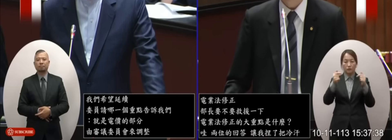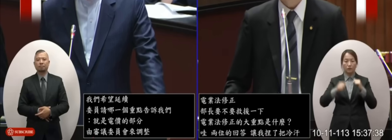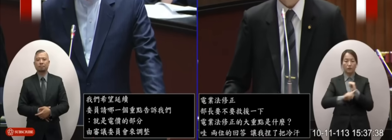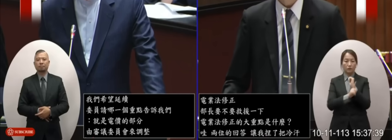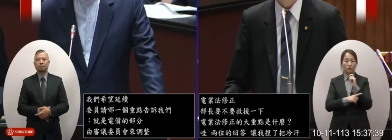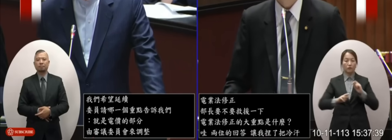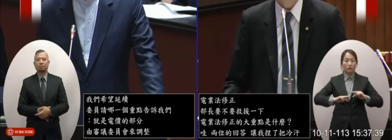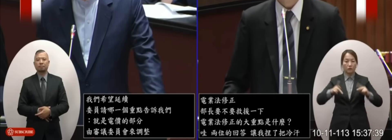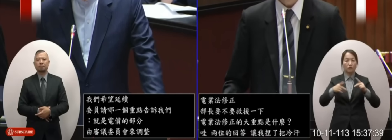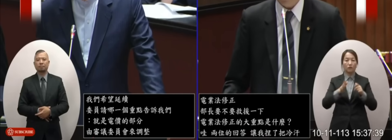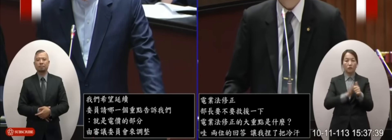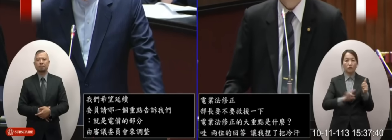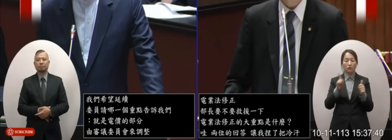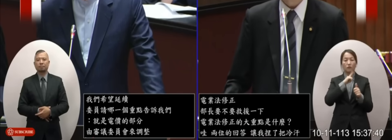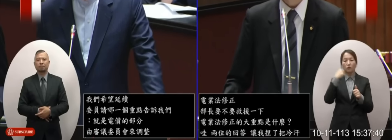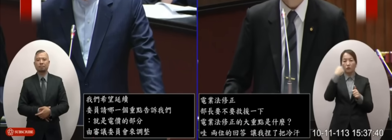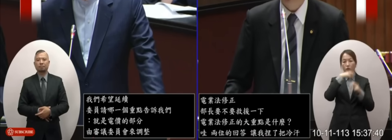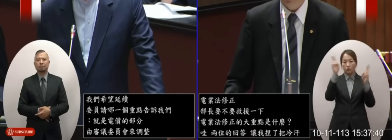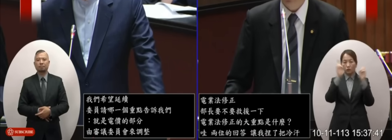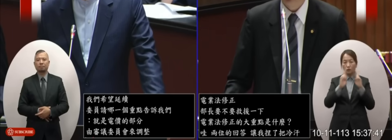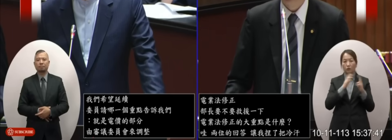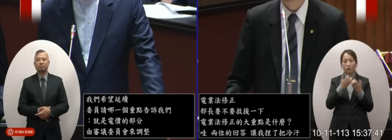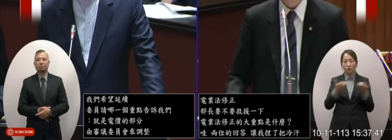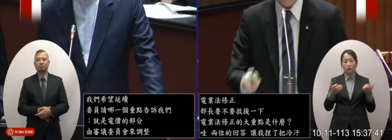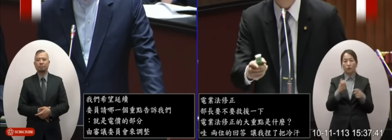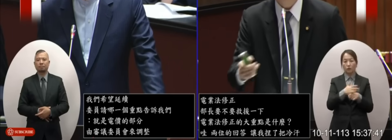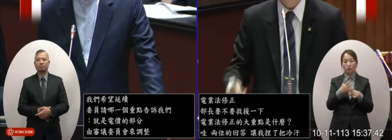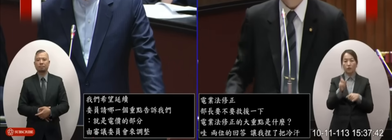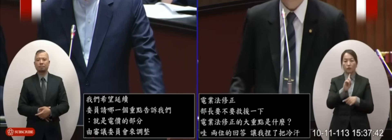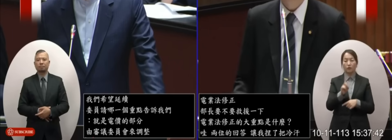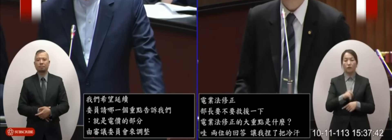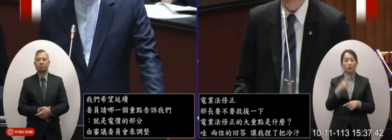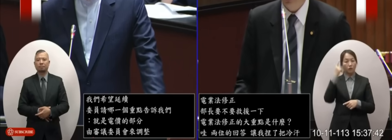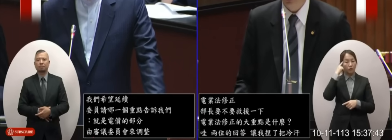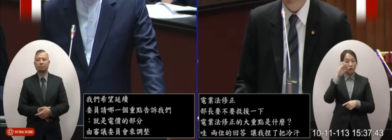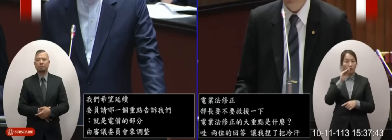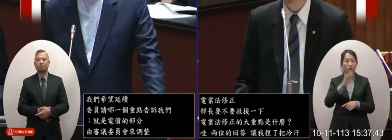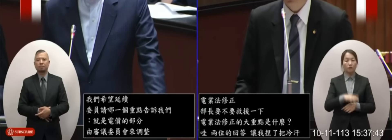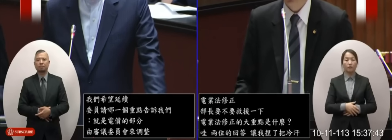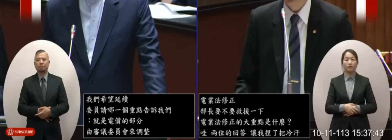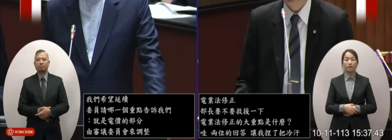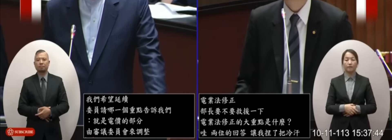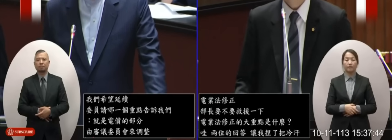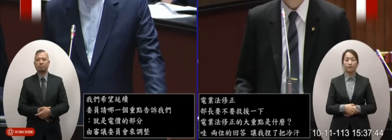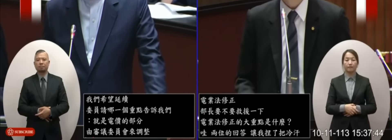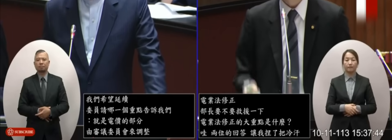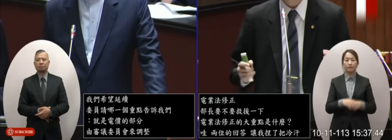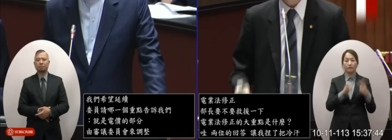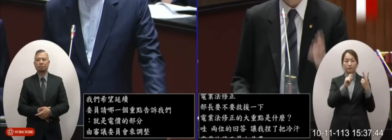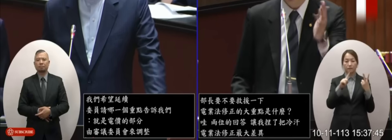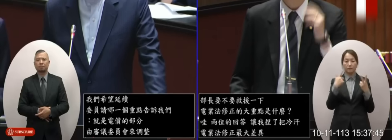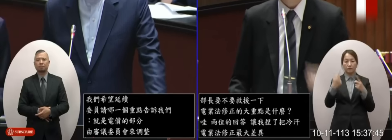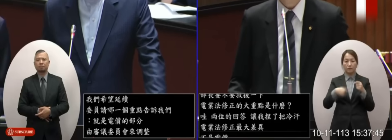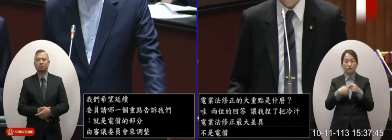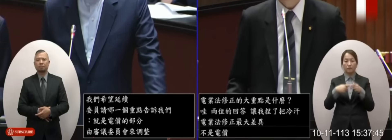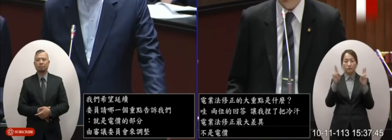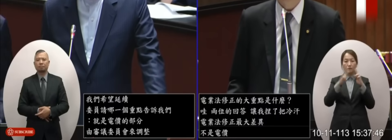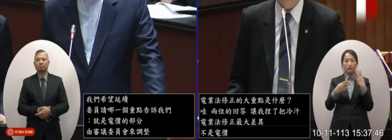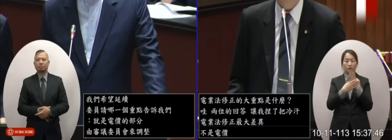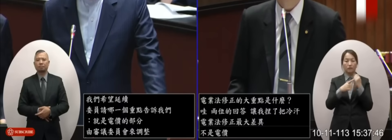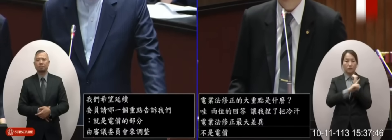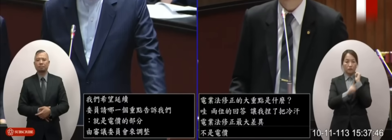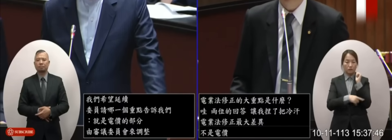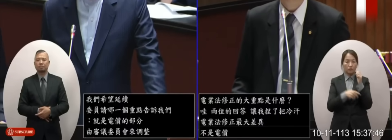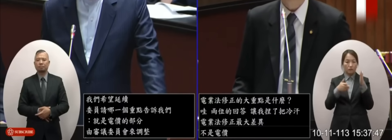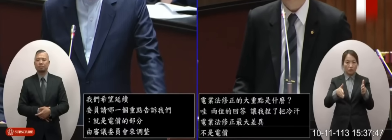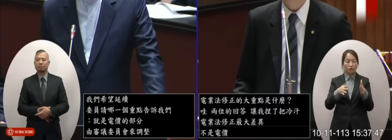一个重要的决策，叫做台电拆分呐、啊。我这样提示之后，你们有印象吗？2016年的电业法要求